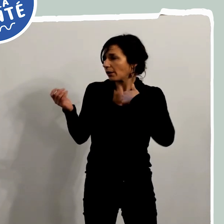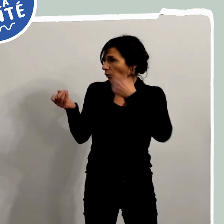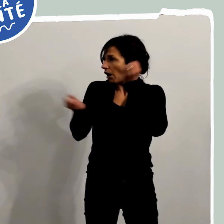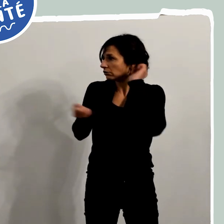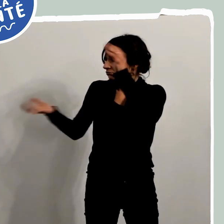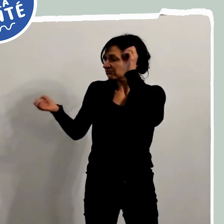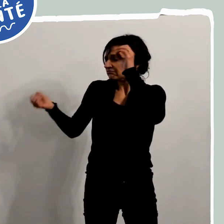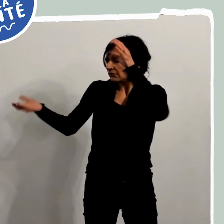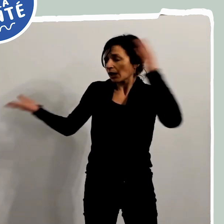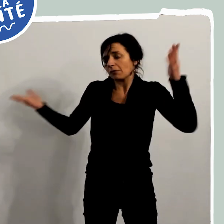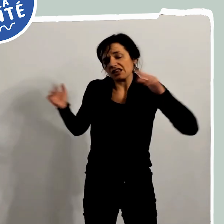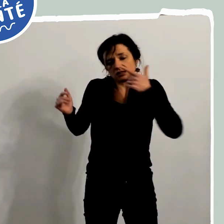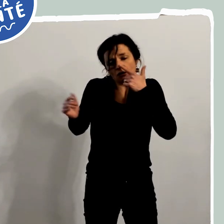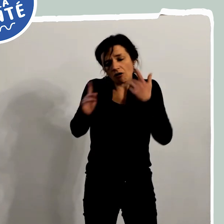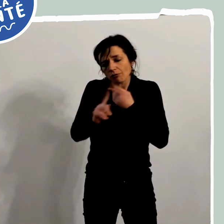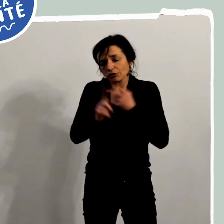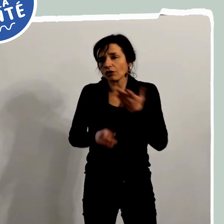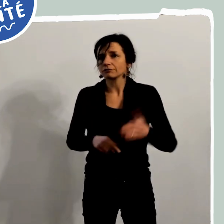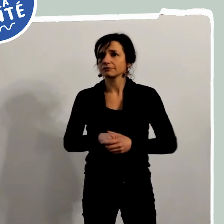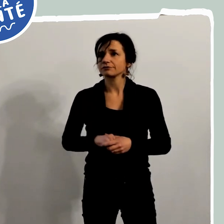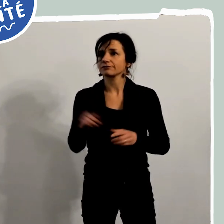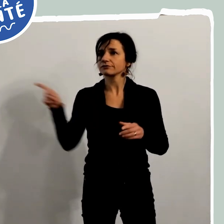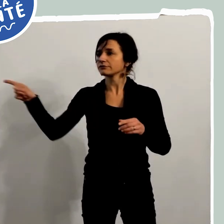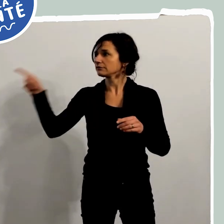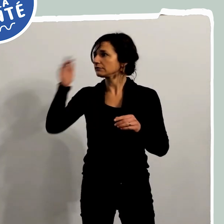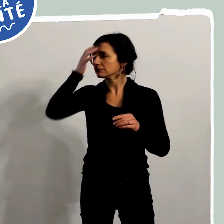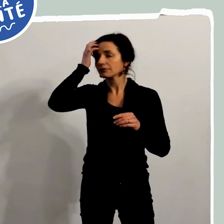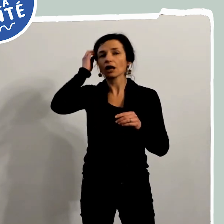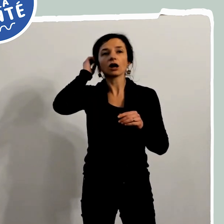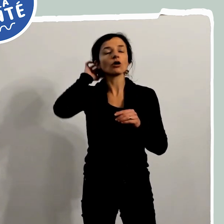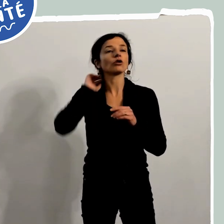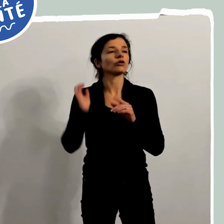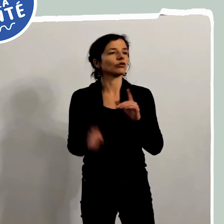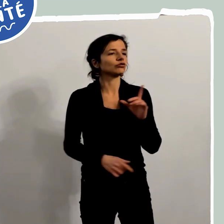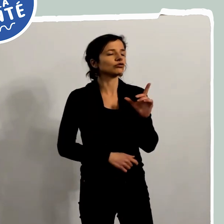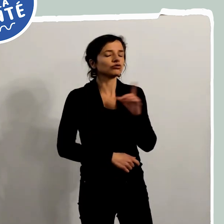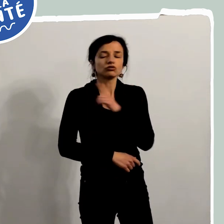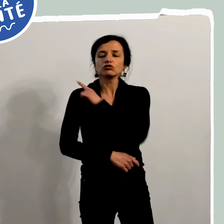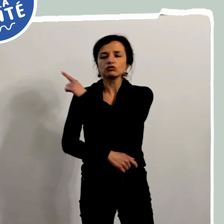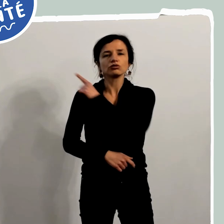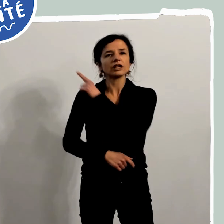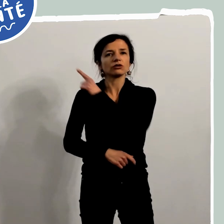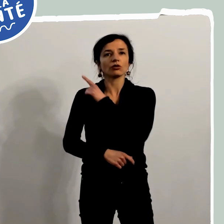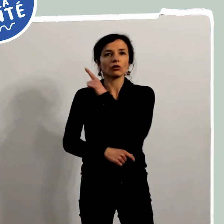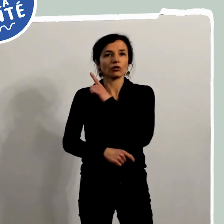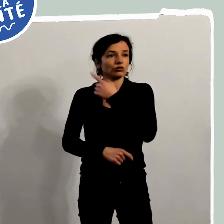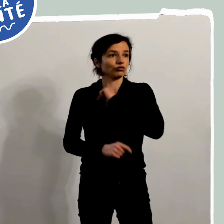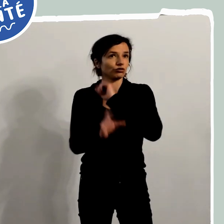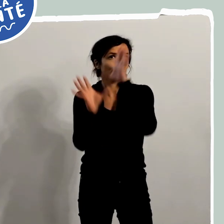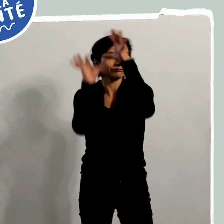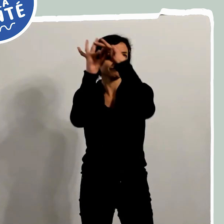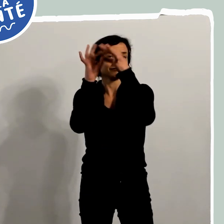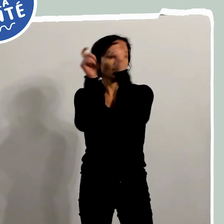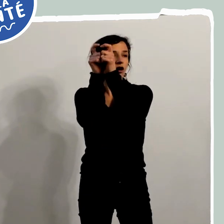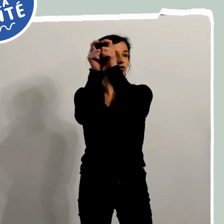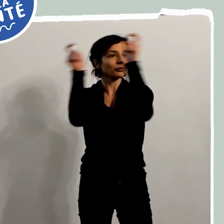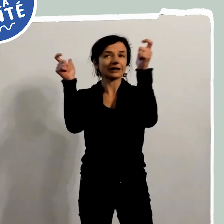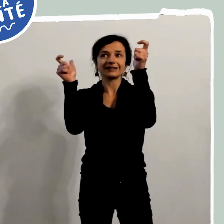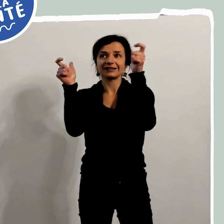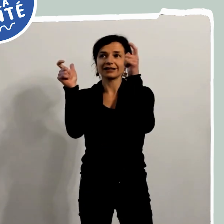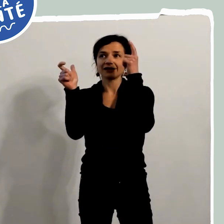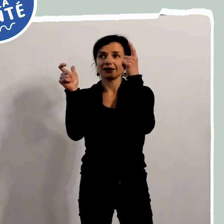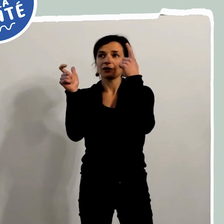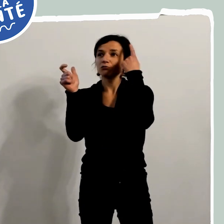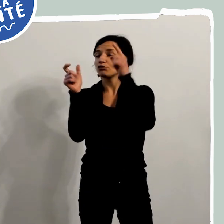avoir ouvert l'esprit, le dossier, mais je pense que c'est important. Oui. Alors nous, Fabrice comme moi, on n'est affilié à aucune industrie, donc on fait de la recherche